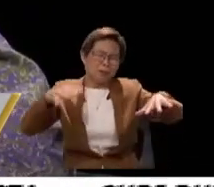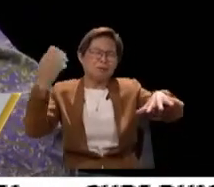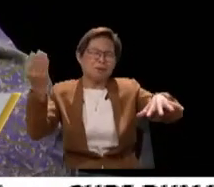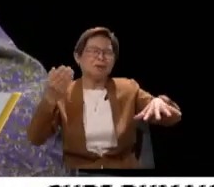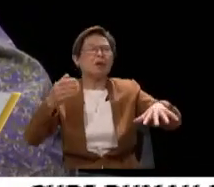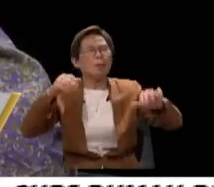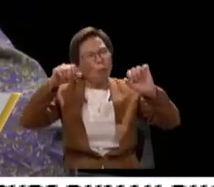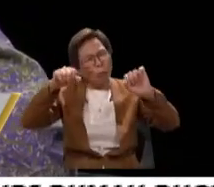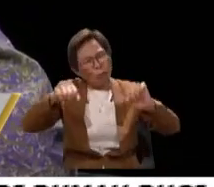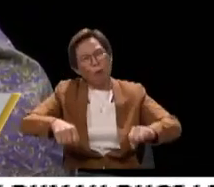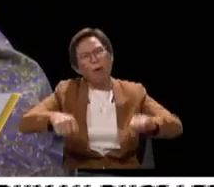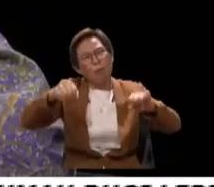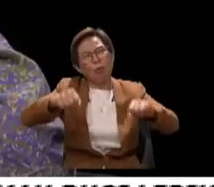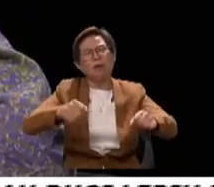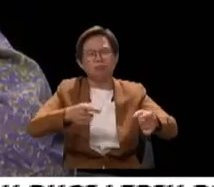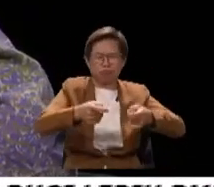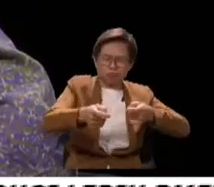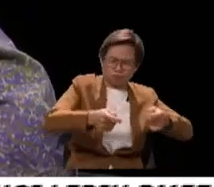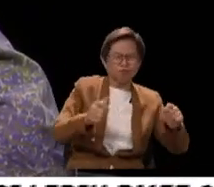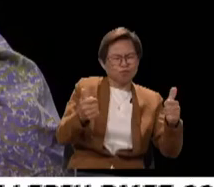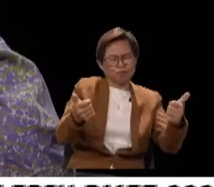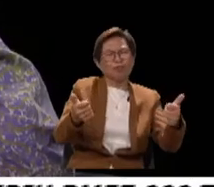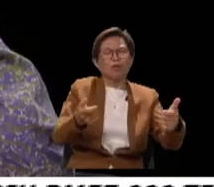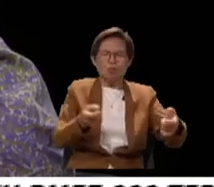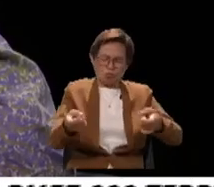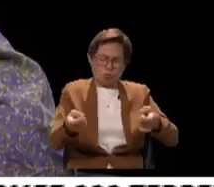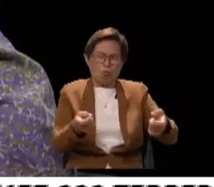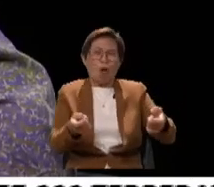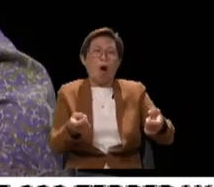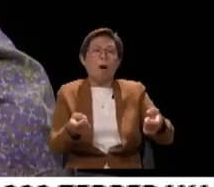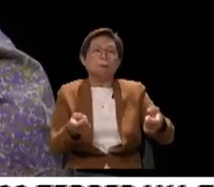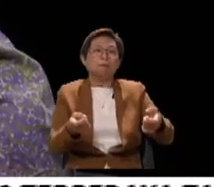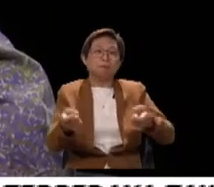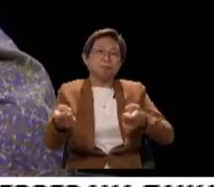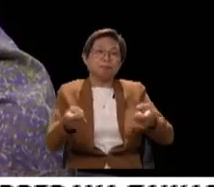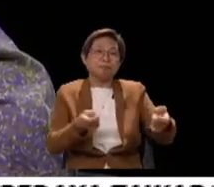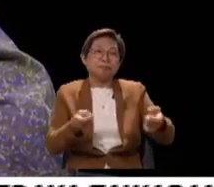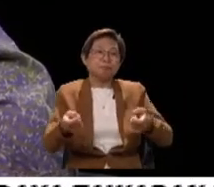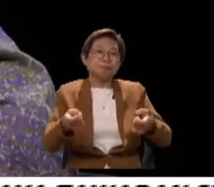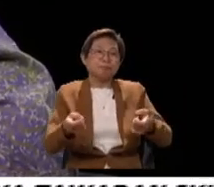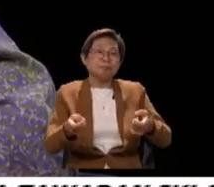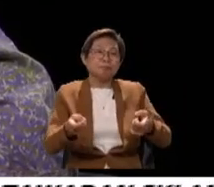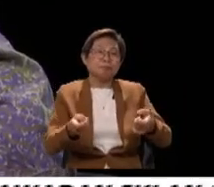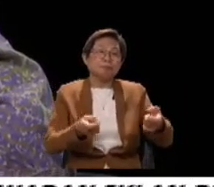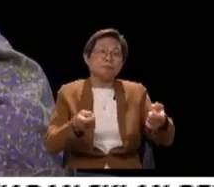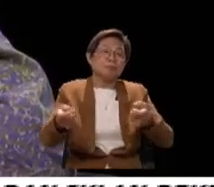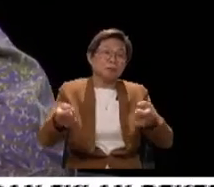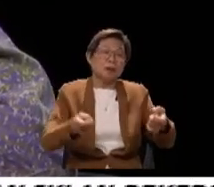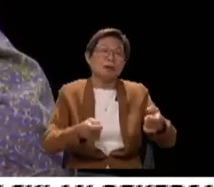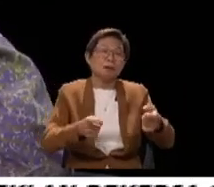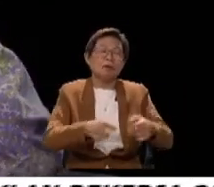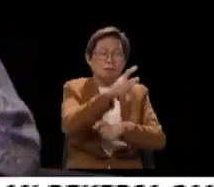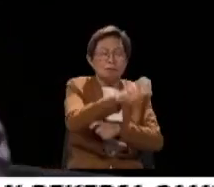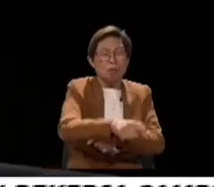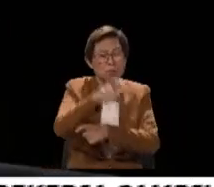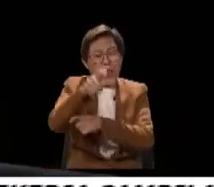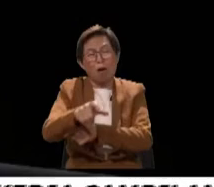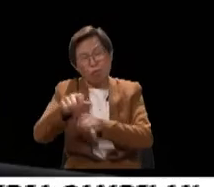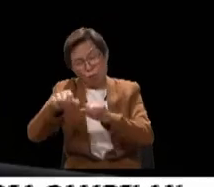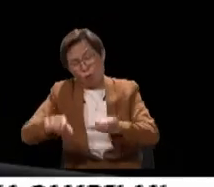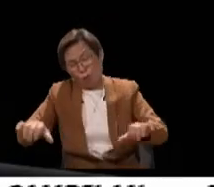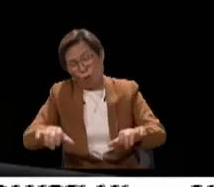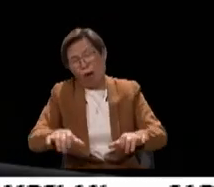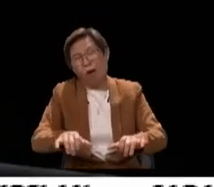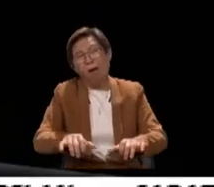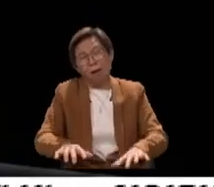lagi boleh di urus masih lagi dia boleh diselenggarakan di peringkat apa ni peladang-peladang ataupun mangsa-mangsa tu sendiri Tapi